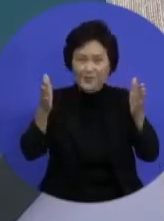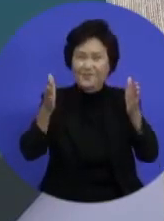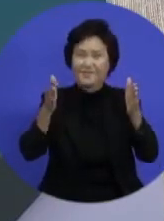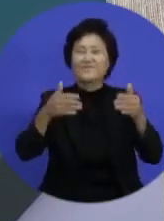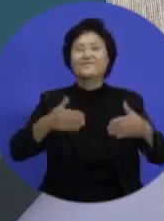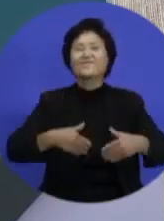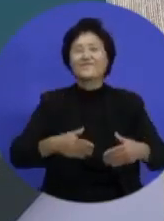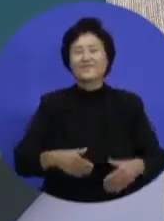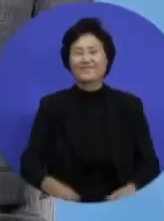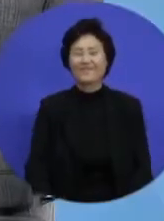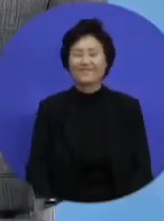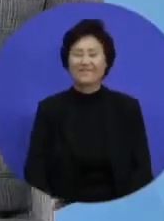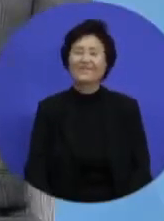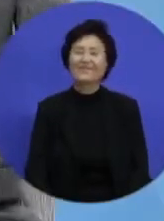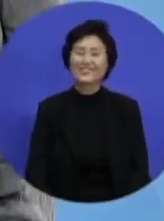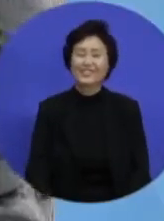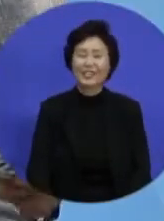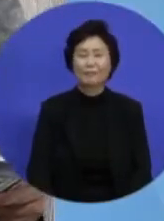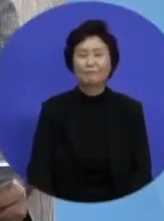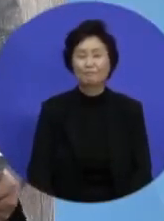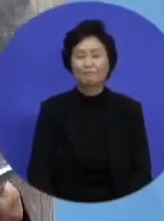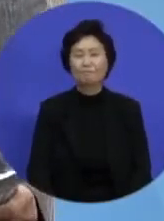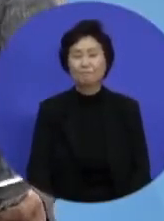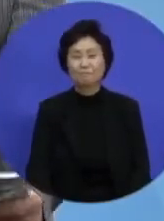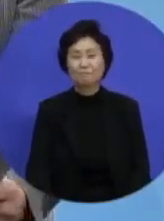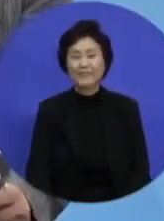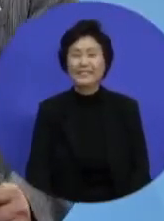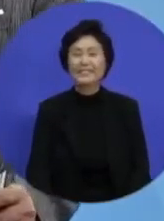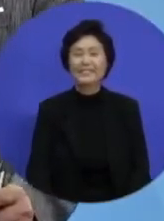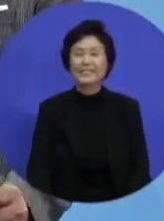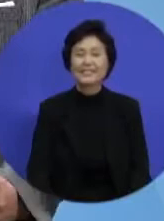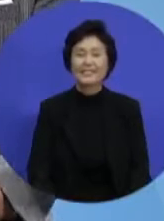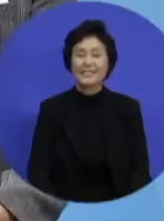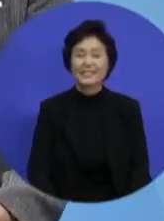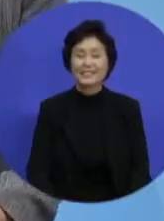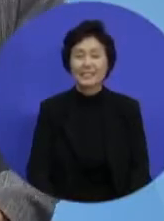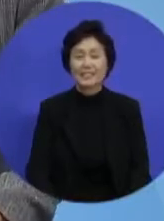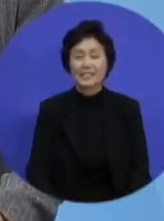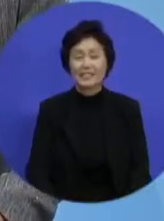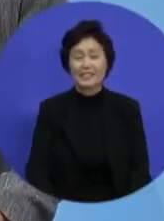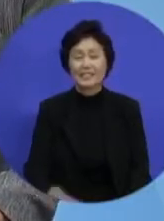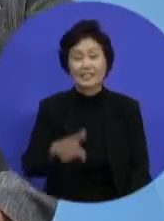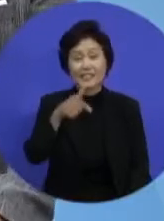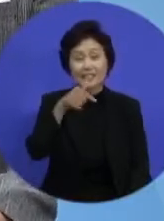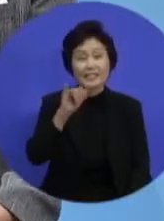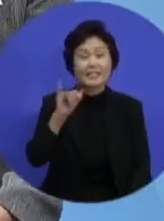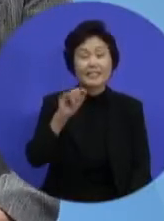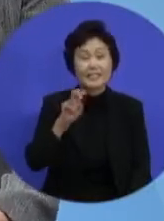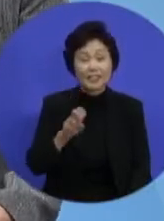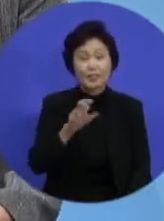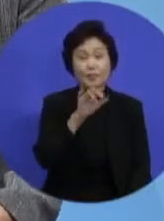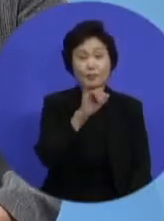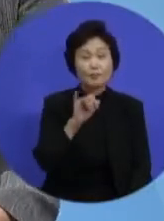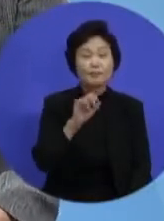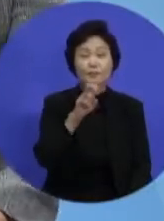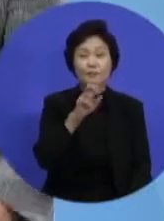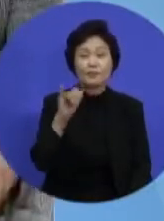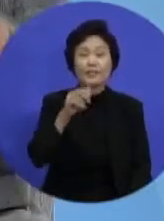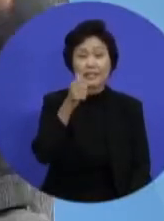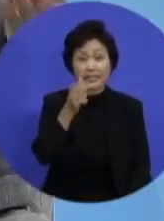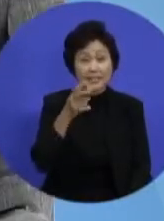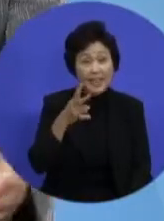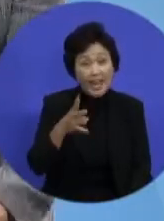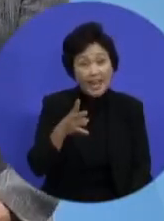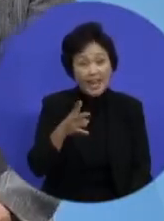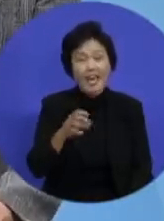어떤 권사님이 자금 줄 때까지 기다려야지. 자, 우리 저 김미애 선교사님, 학부형 대표시고